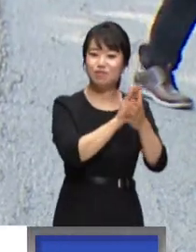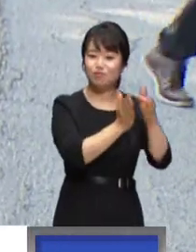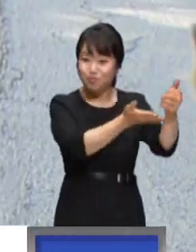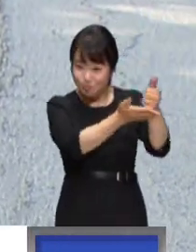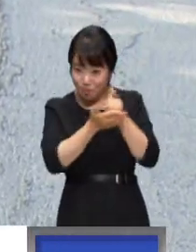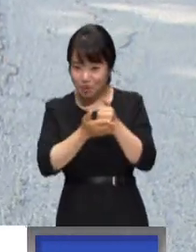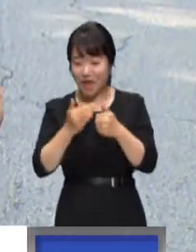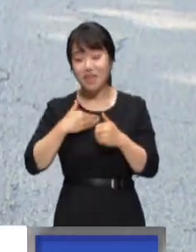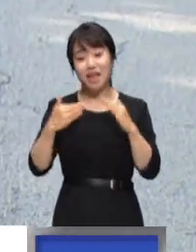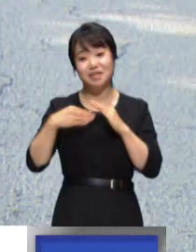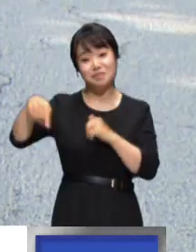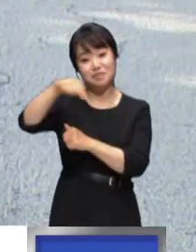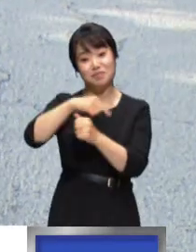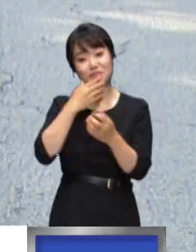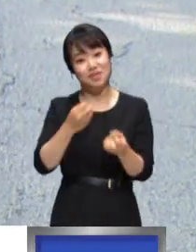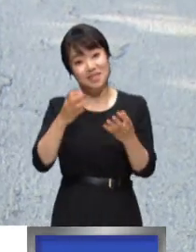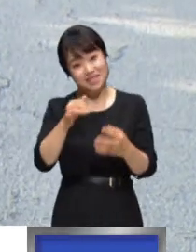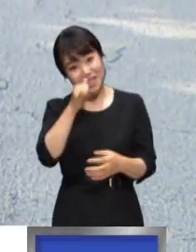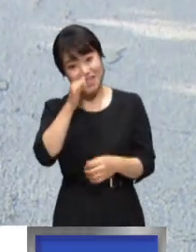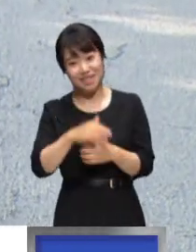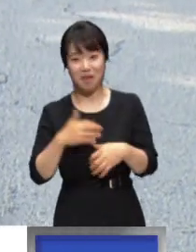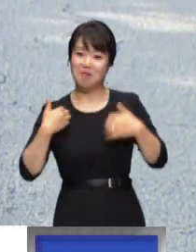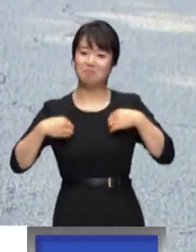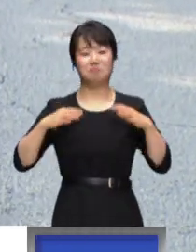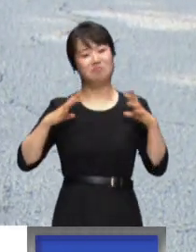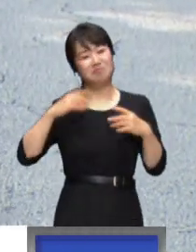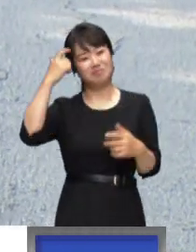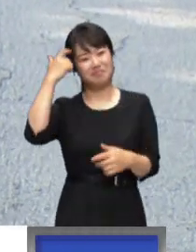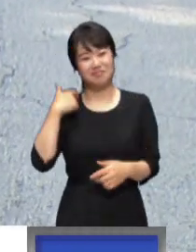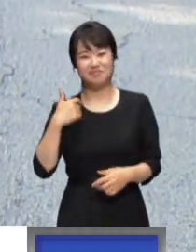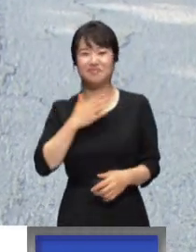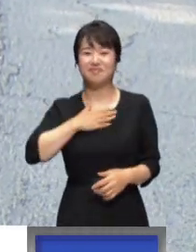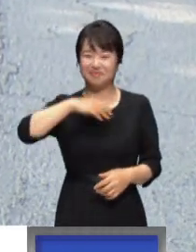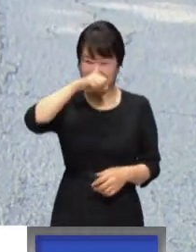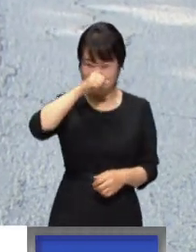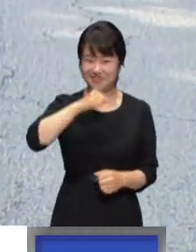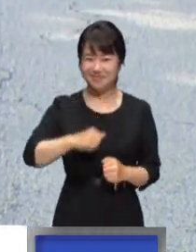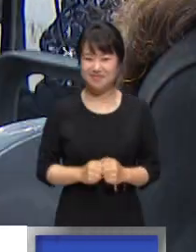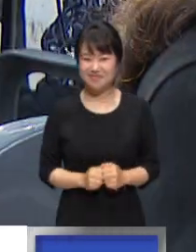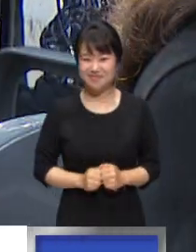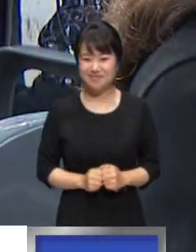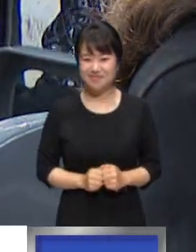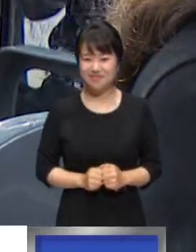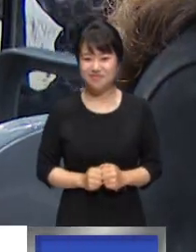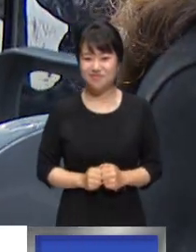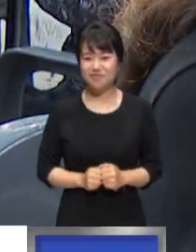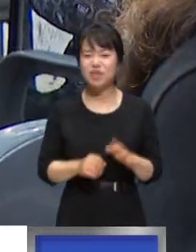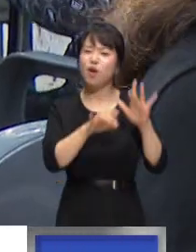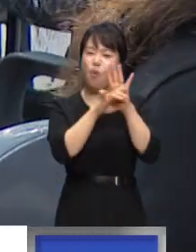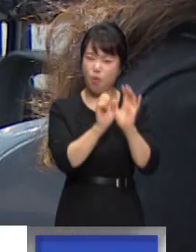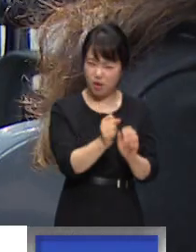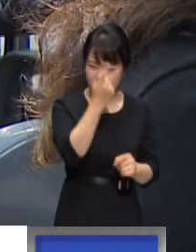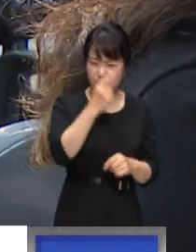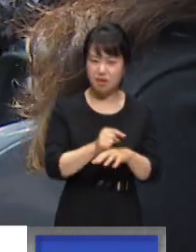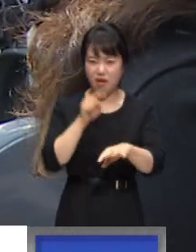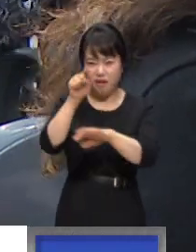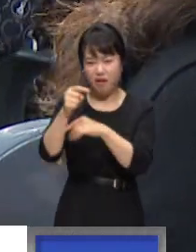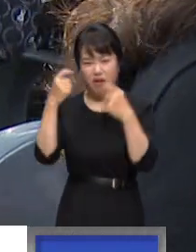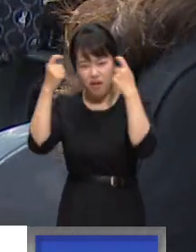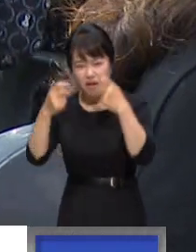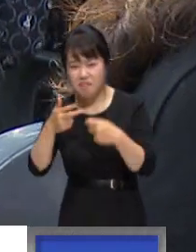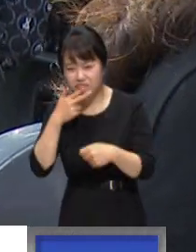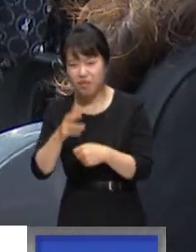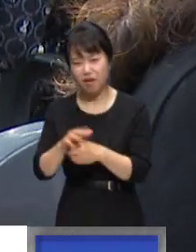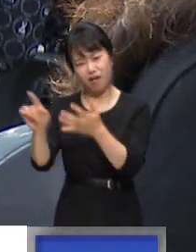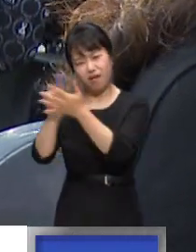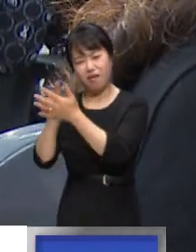괜히 우리 동네에서 이런 페스티벌도 해 이런 걸 자랑할 수 있다는 게 제일 좋은 것 같아요. 코로나 때문에 못 다녀서 사람들이